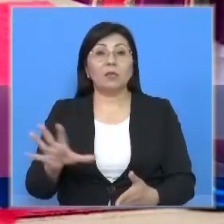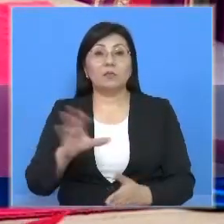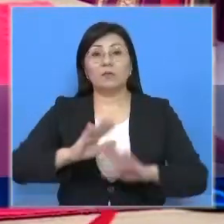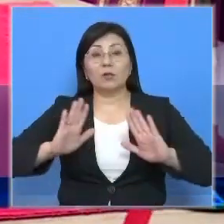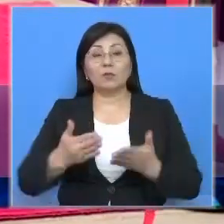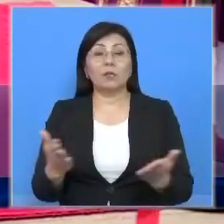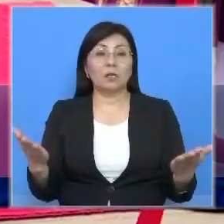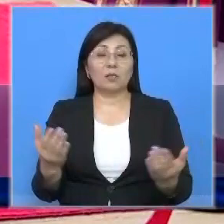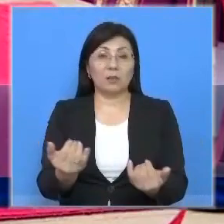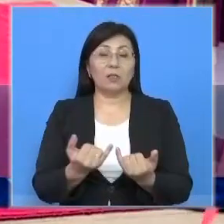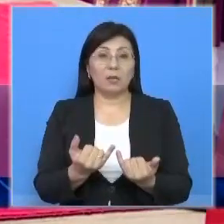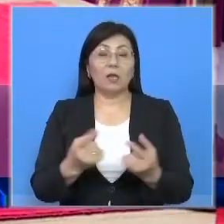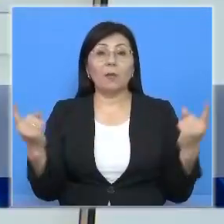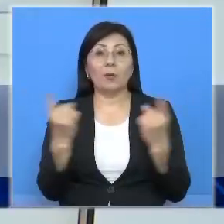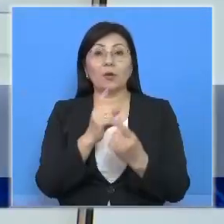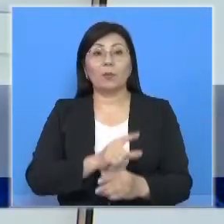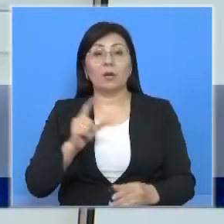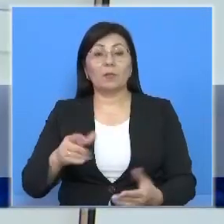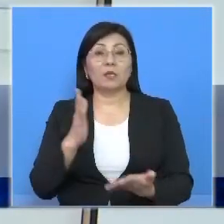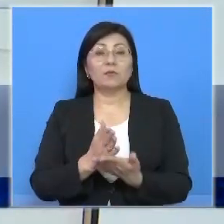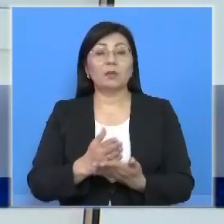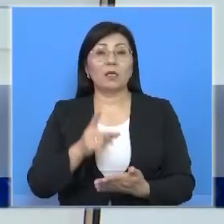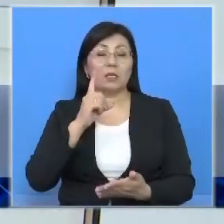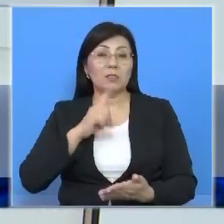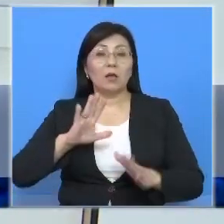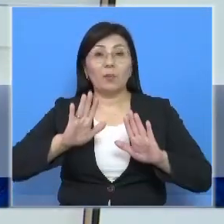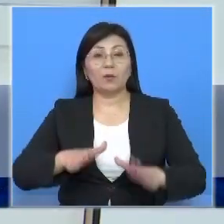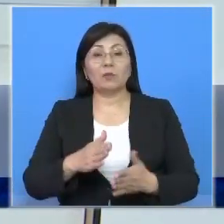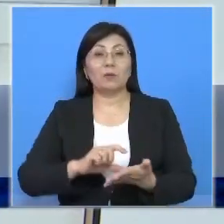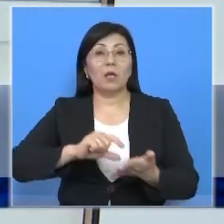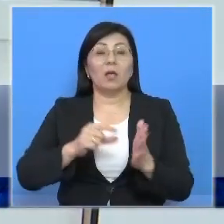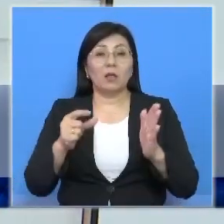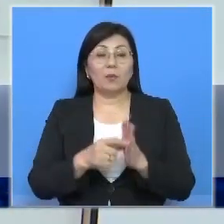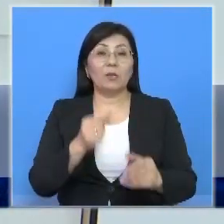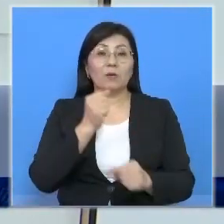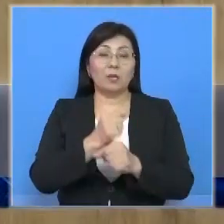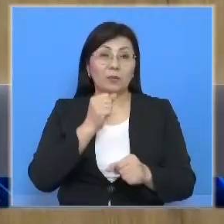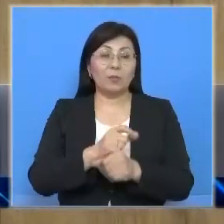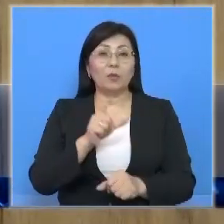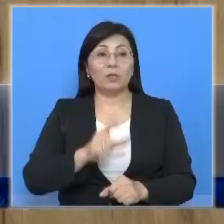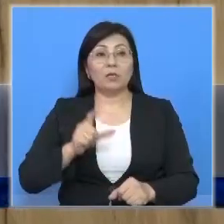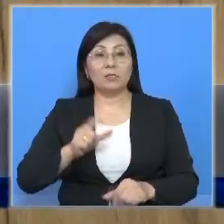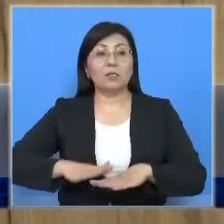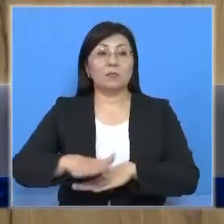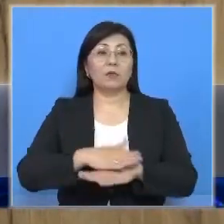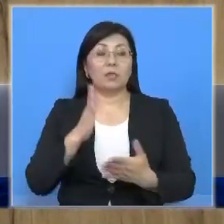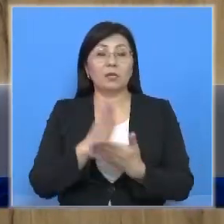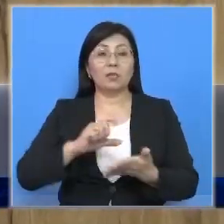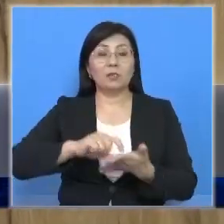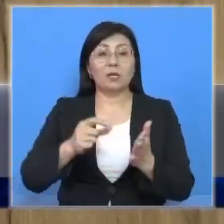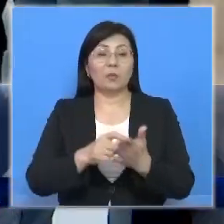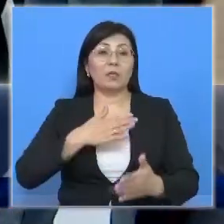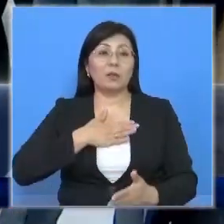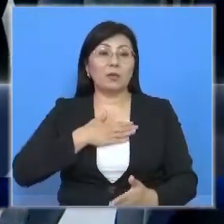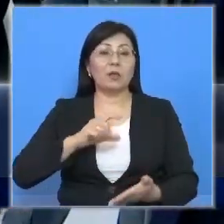комфортного приема граждан. Оборудованы комфортные места для приема, кабинеты для работы участкового инспектора с населением. Также имеются кабинеты волонтеров,